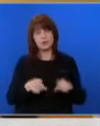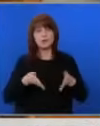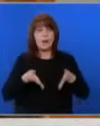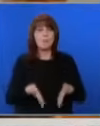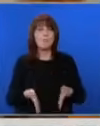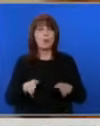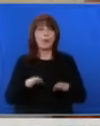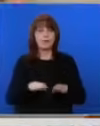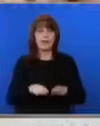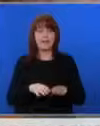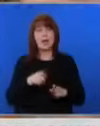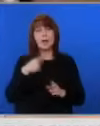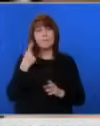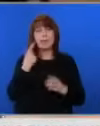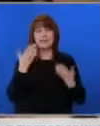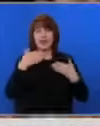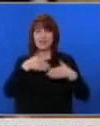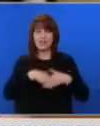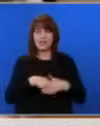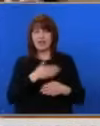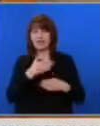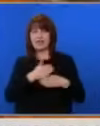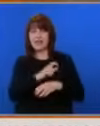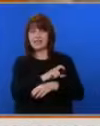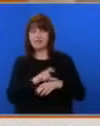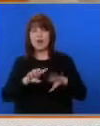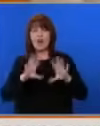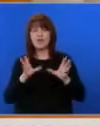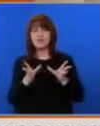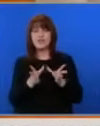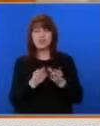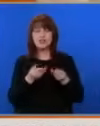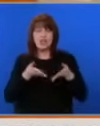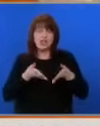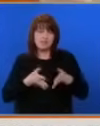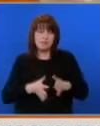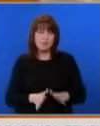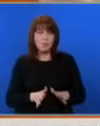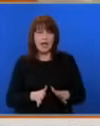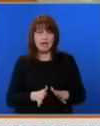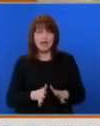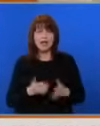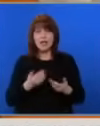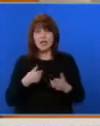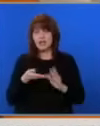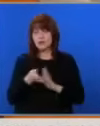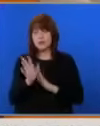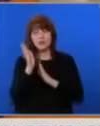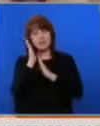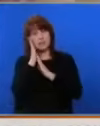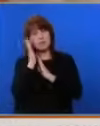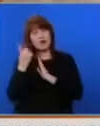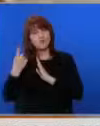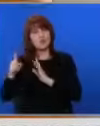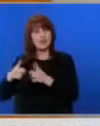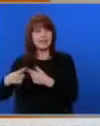й. Петък вечер, края на седмицата, всички бяхме много изморени. И аз отидох да спя в